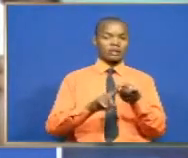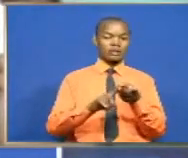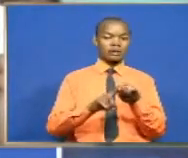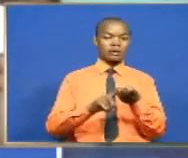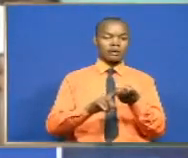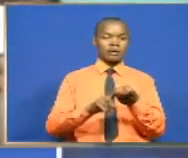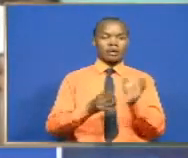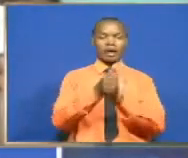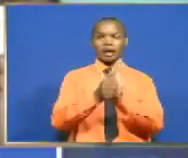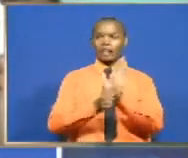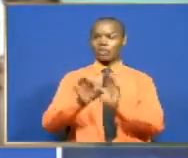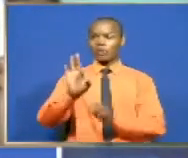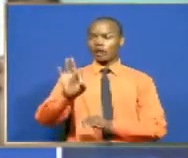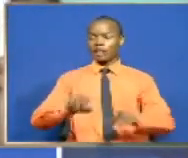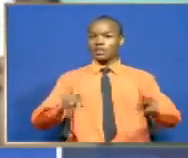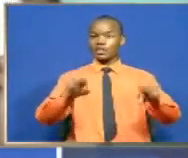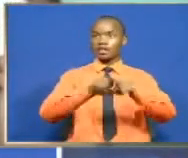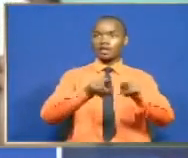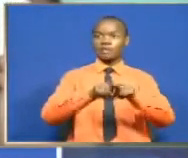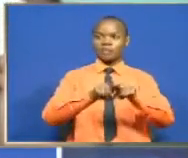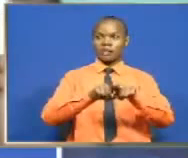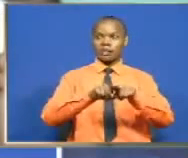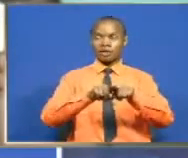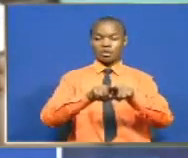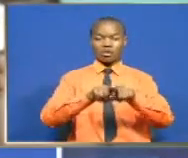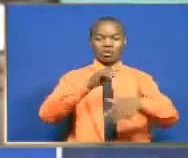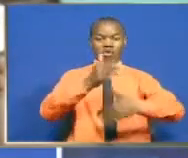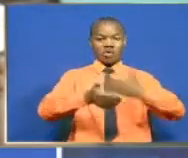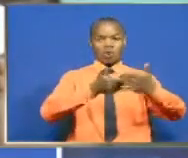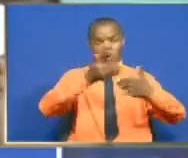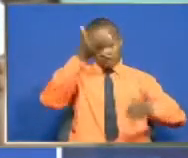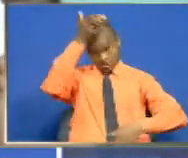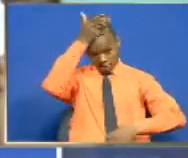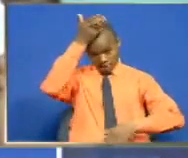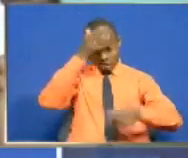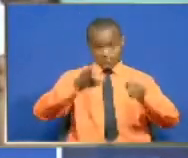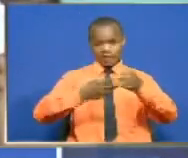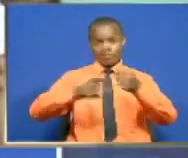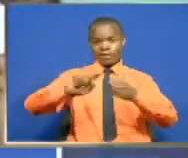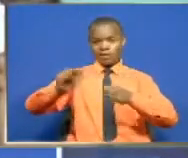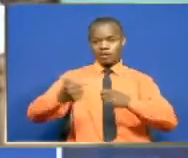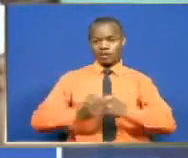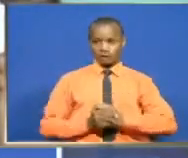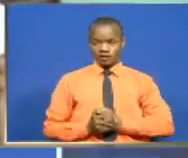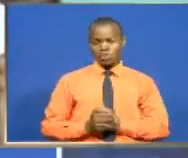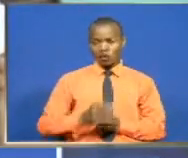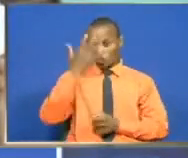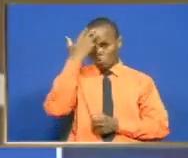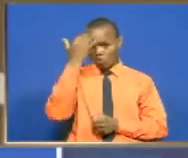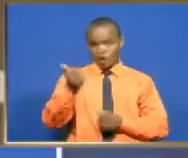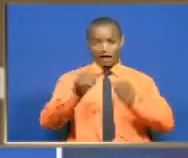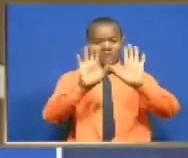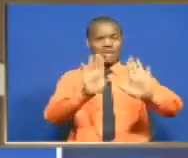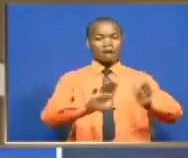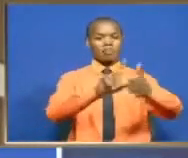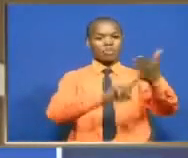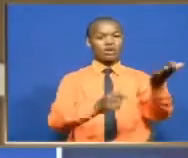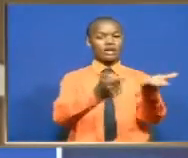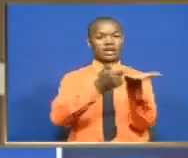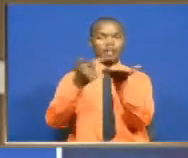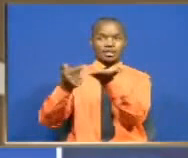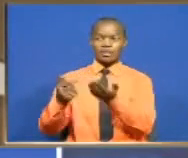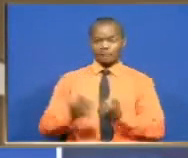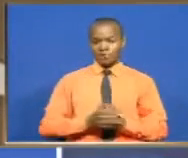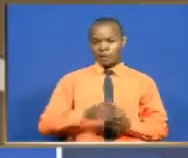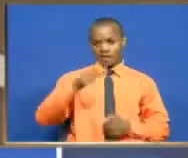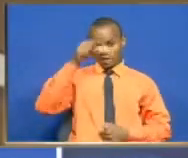3000 na wauguzi manases 7000, kwa sababu inahitaji fedha. The governor saying the